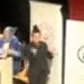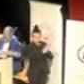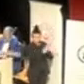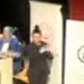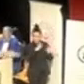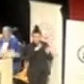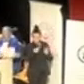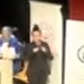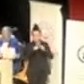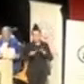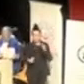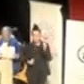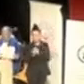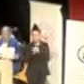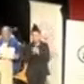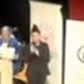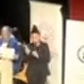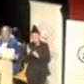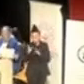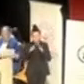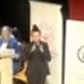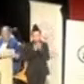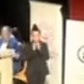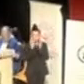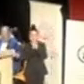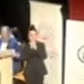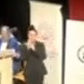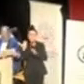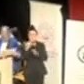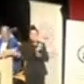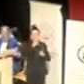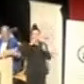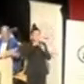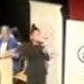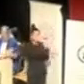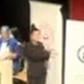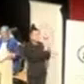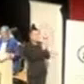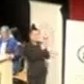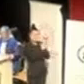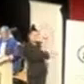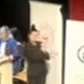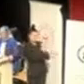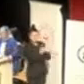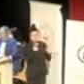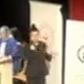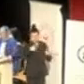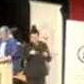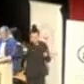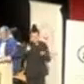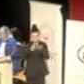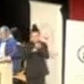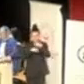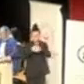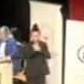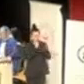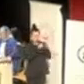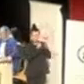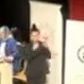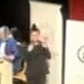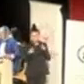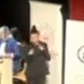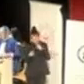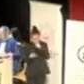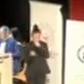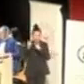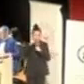sistem kuruldu. Kütüphaneye gelmeden rezervasyon yapılabiliyor ve kullanım kolaylığı sağlıyor. Ayrıca şehir dışındaki üyelerimize yönelik hizmet sağlamasıyla